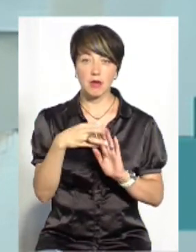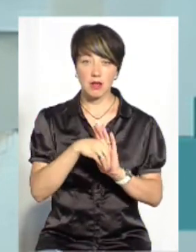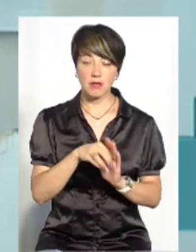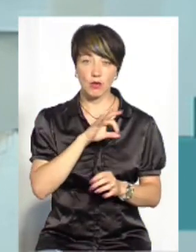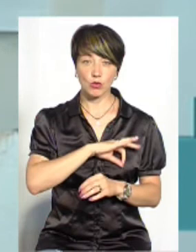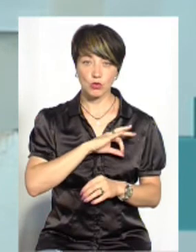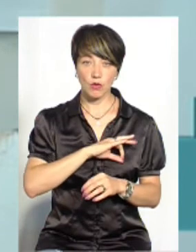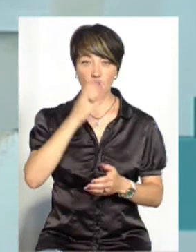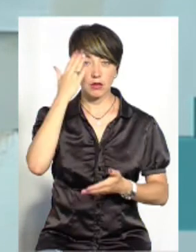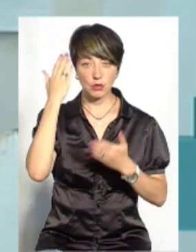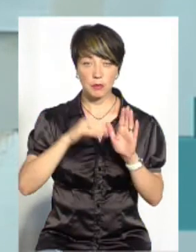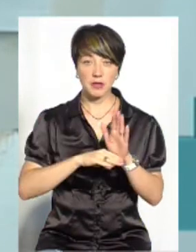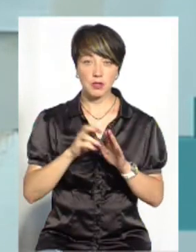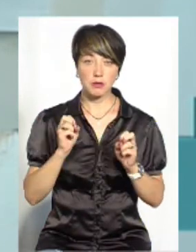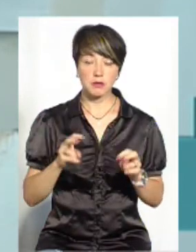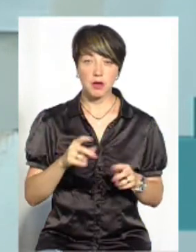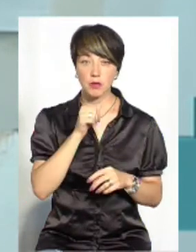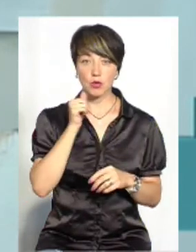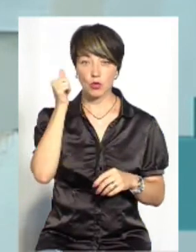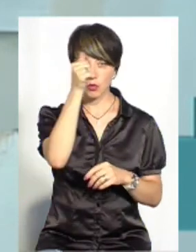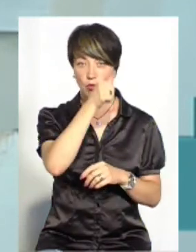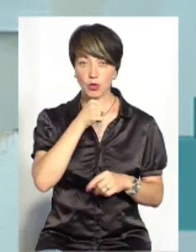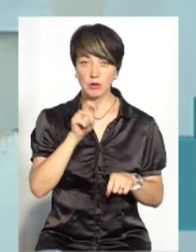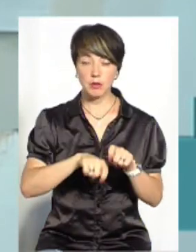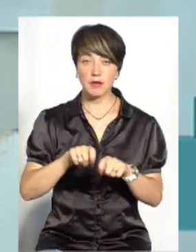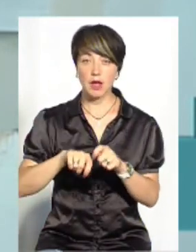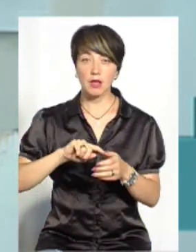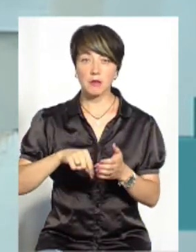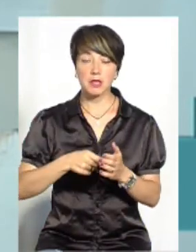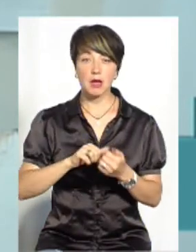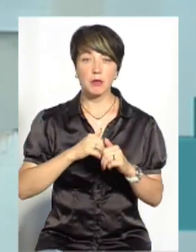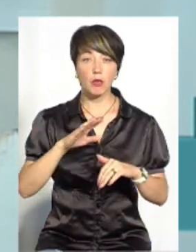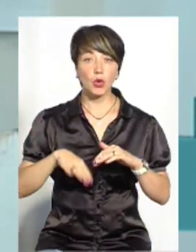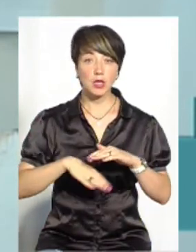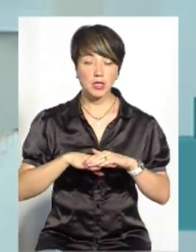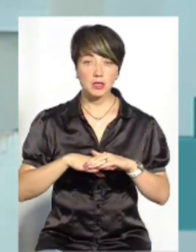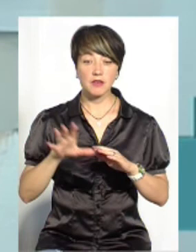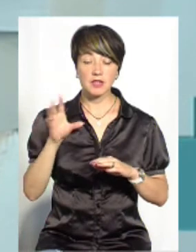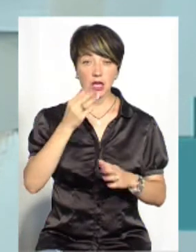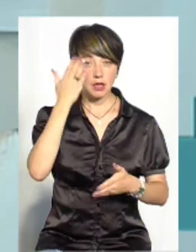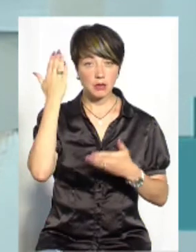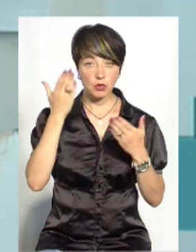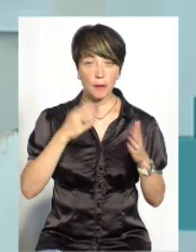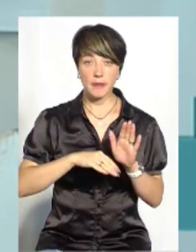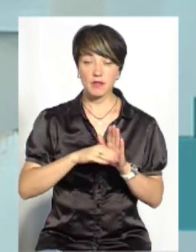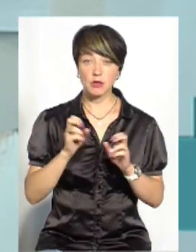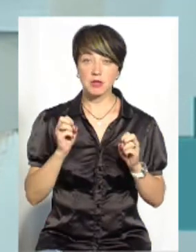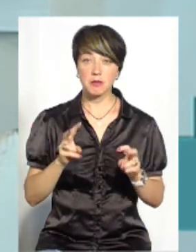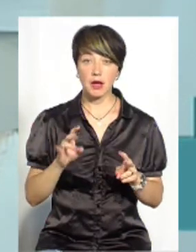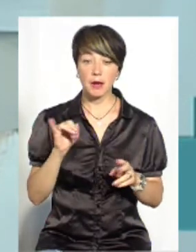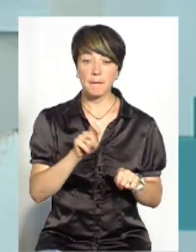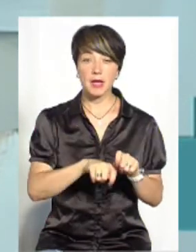який експлуатує атракціони підвищеної безпеки. В минулому році ми перевіряли місто Кам'янець-Подільський, всі атракціони підвищеної безпеки,